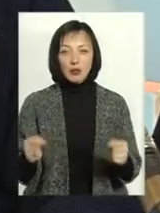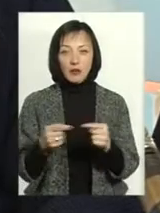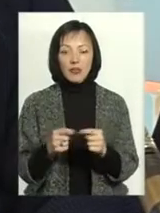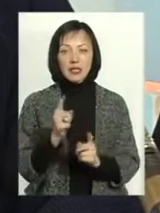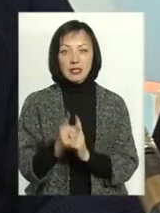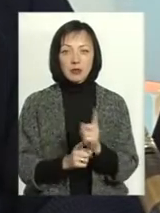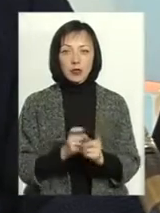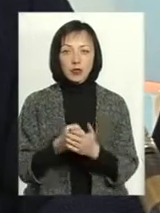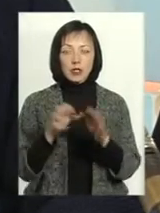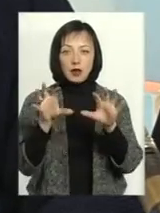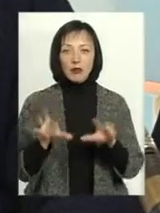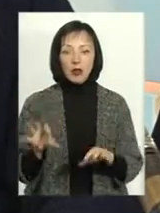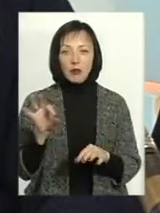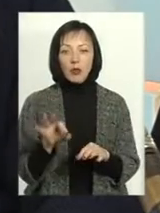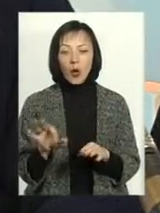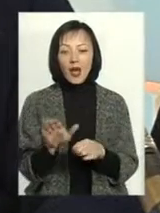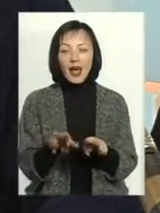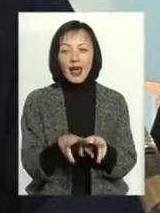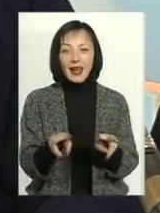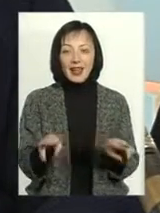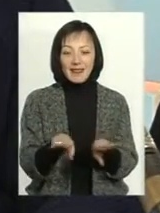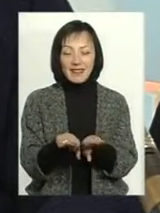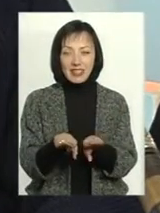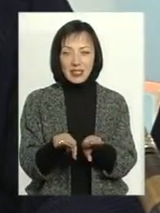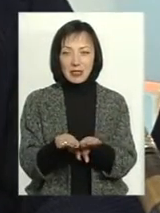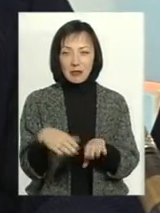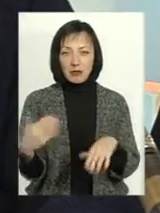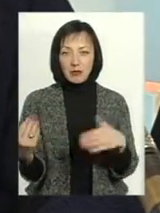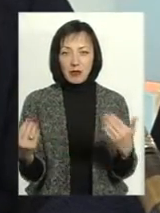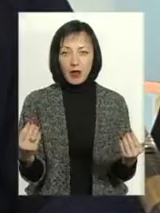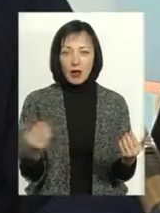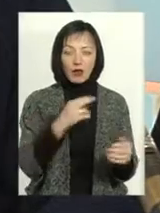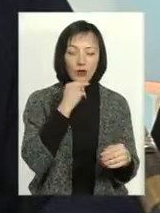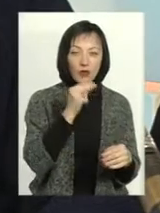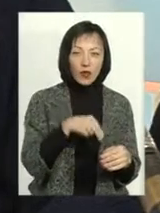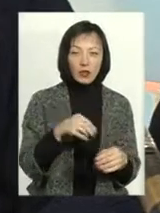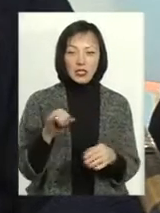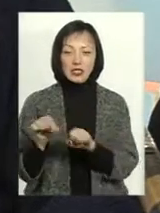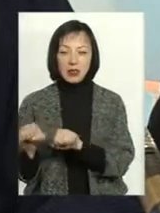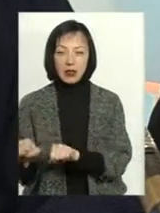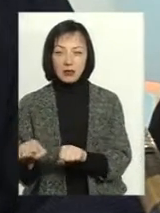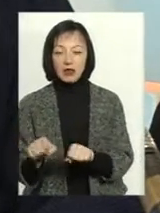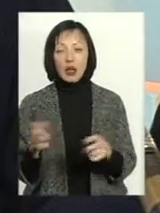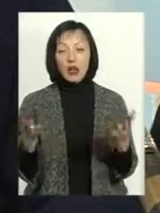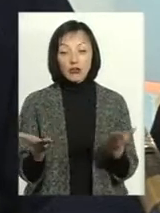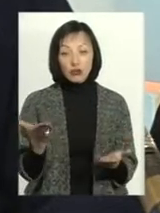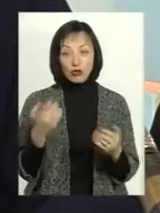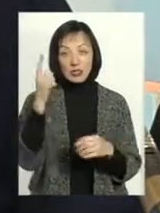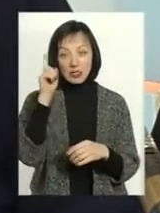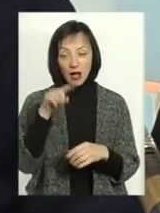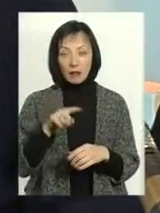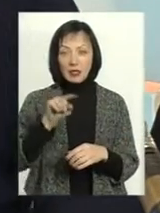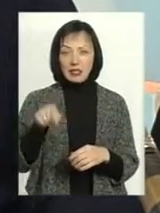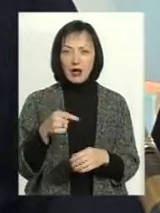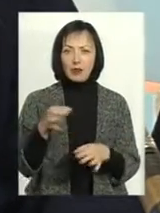зміни до законодавства в частині рівності прав сторін, сторони обвинувачення і сторони захисту. Якщо ми знаємо, що на запит